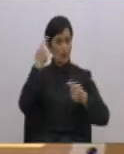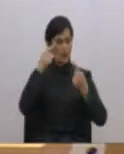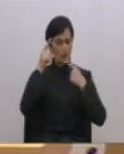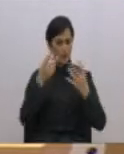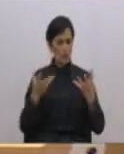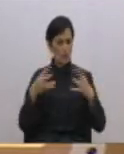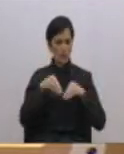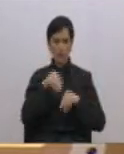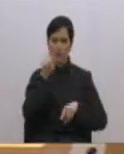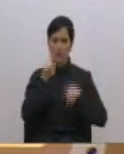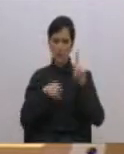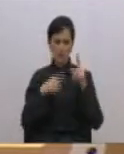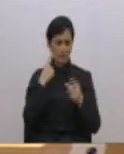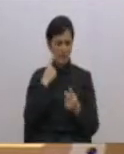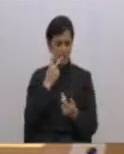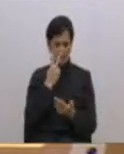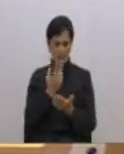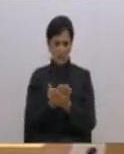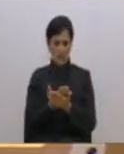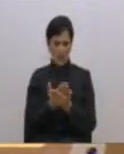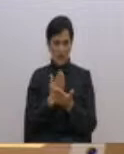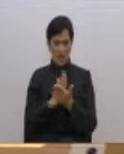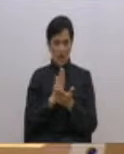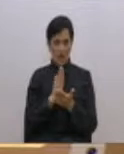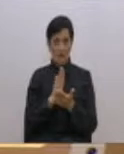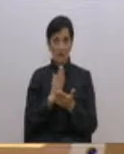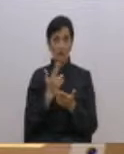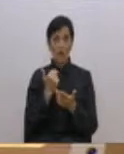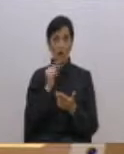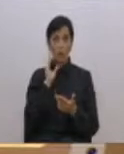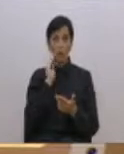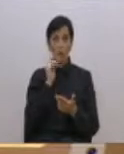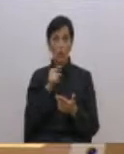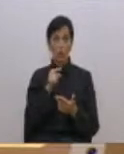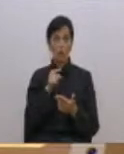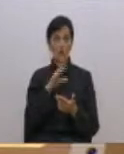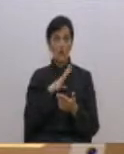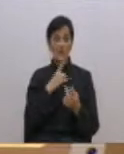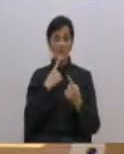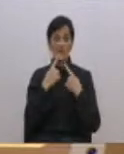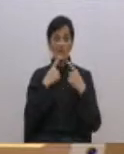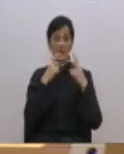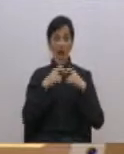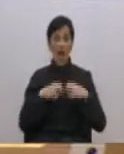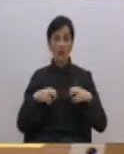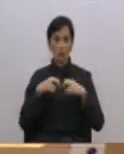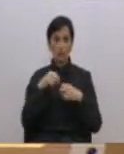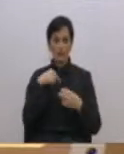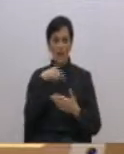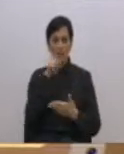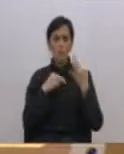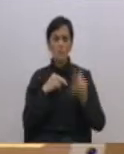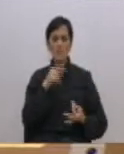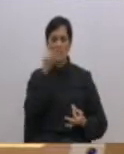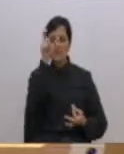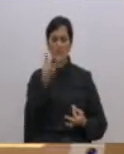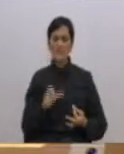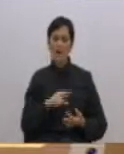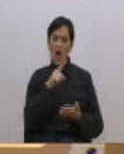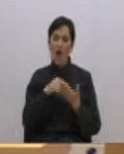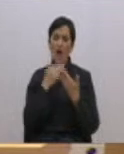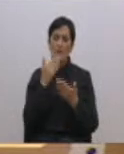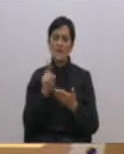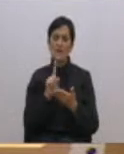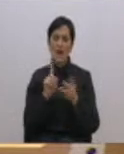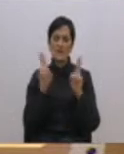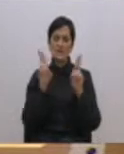ișuiat să ne haui, iar o gură stese, dar rodisat se zgâr kilo bi, cu ce îndaur zbundit, rodisat, e kit hebo de la standard